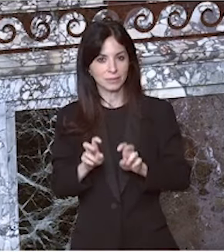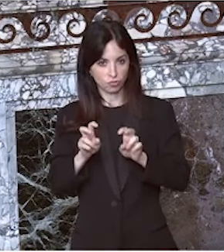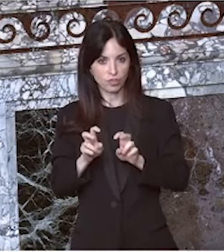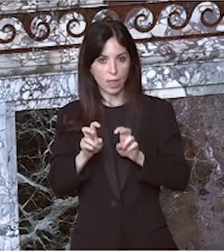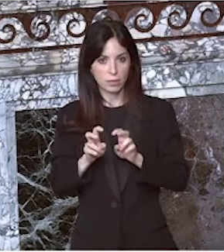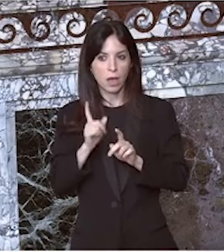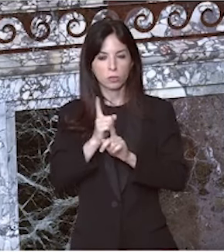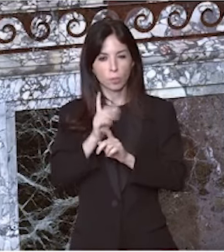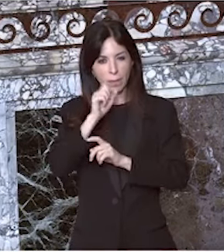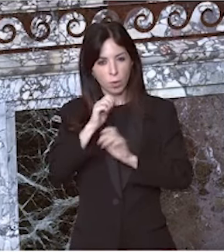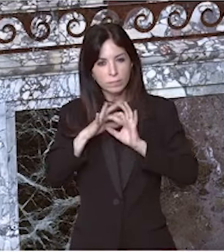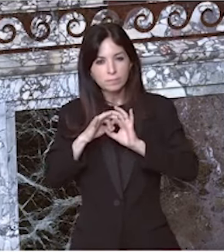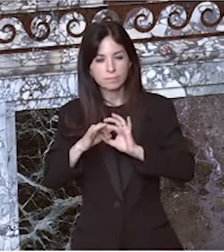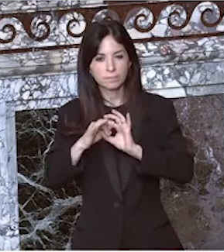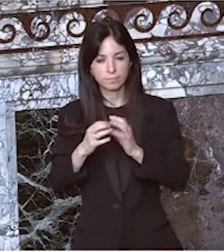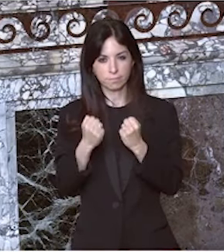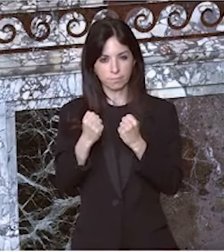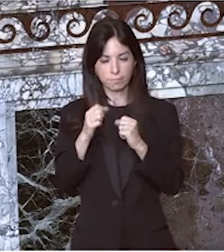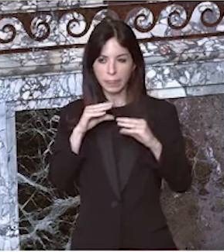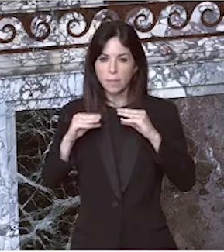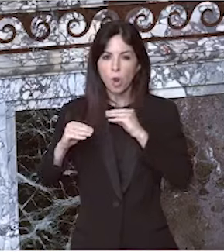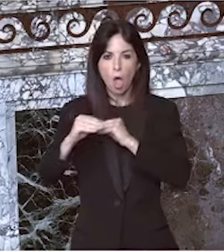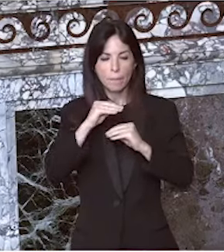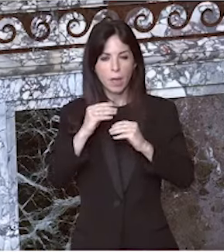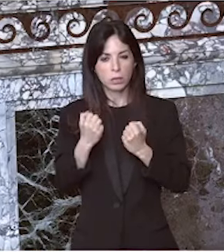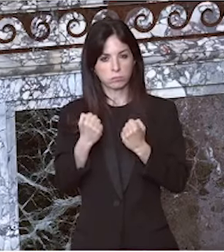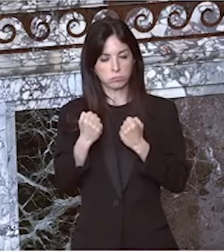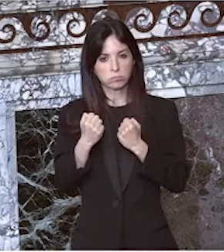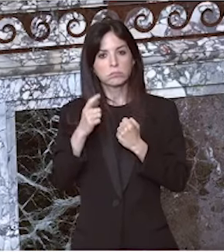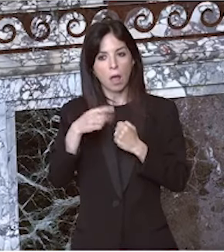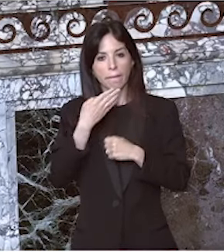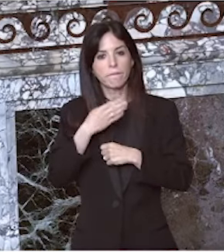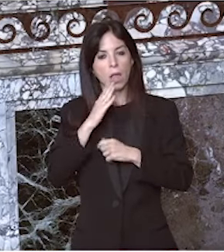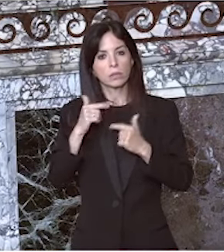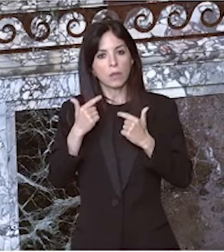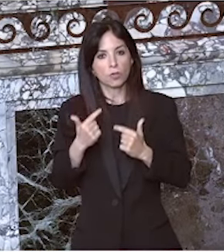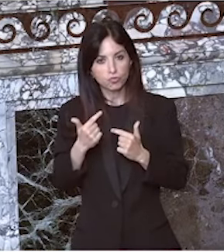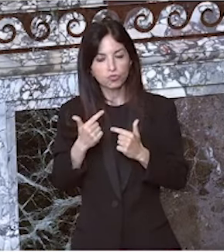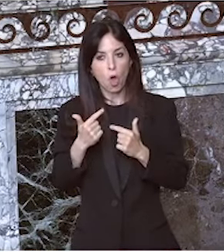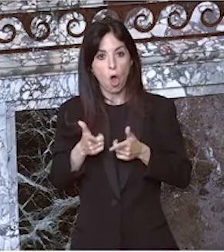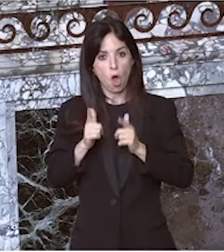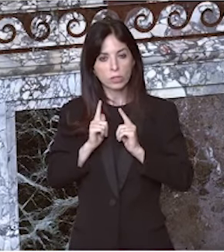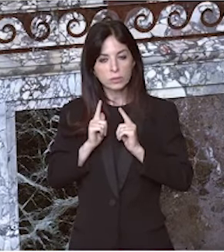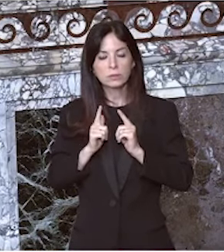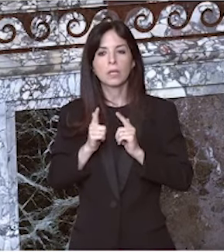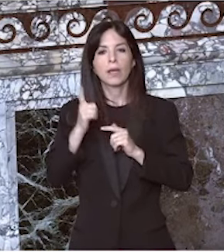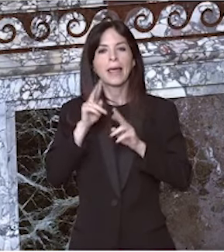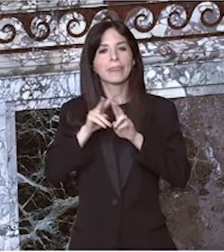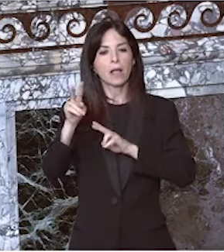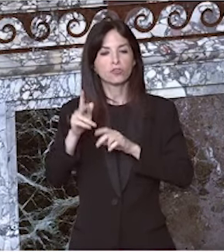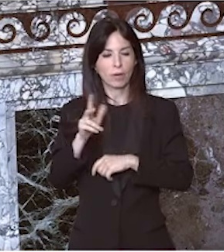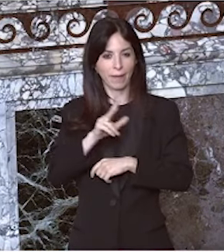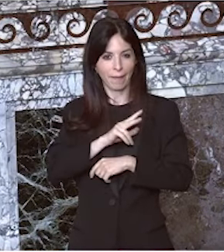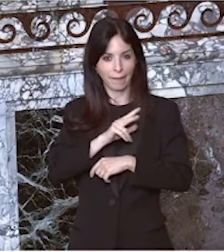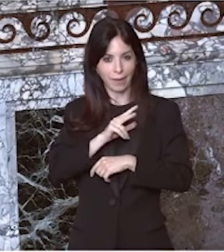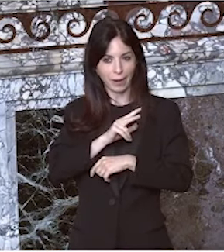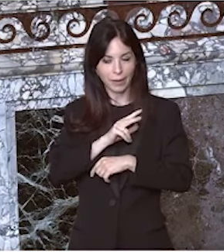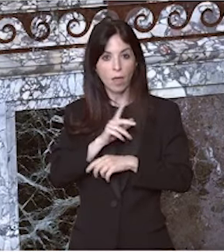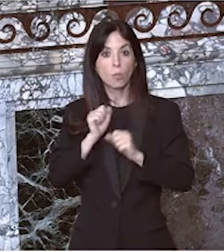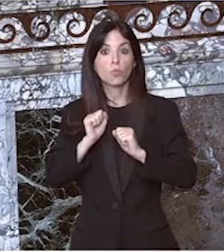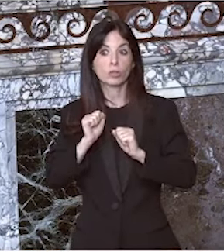legami economici e diplomatici solidi e reciprocamente vantaggiosi con le nazioni ricche di risorse critiche, facendo leva sulla possibilità